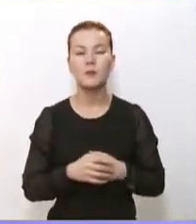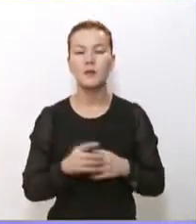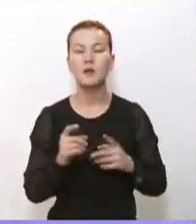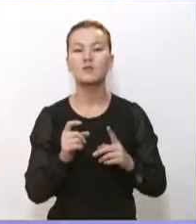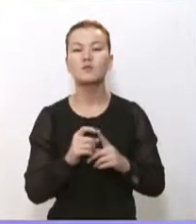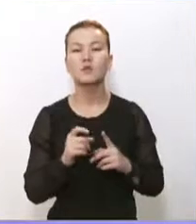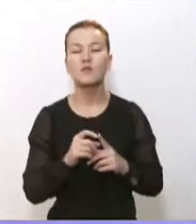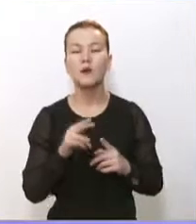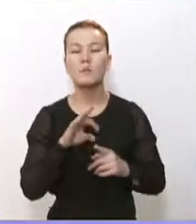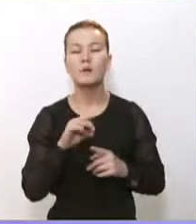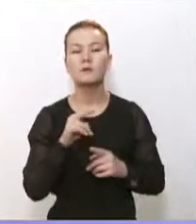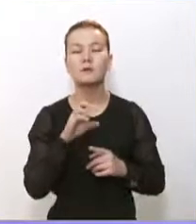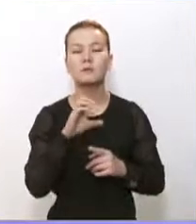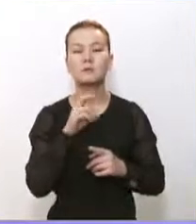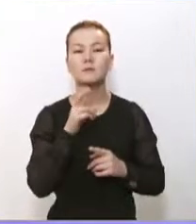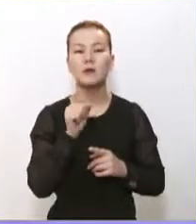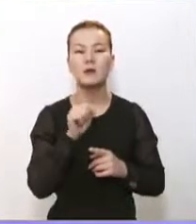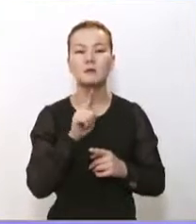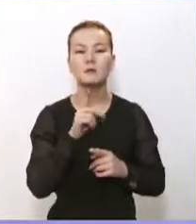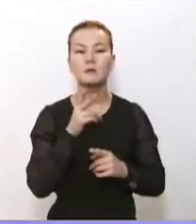Слово «подсказка».